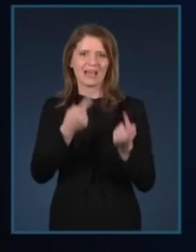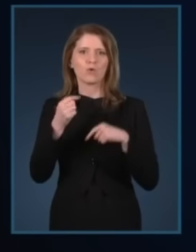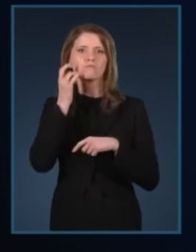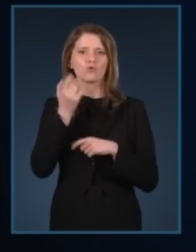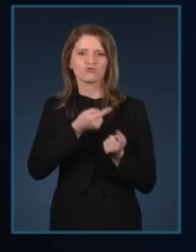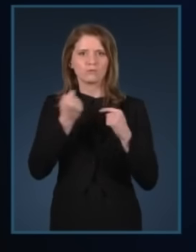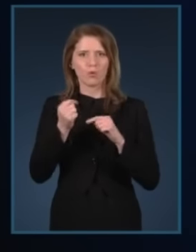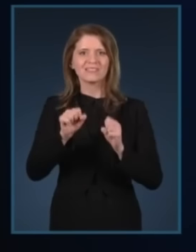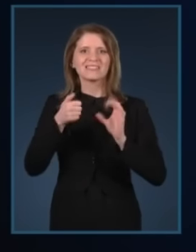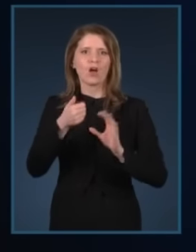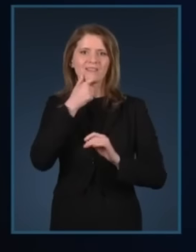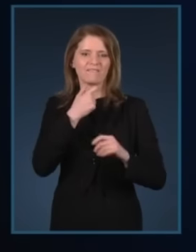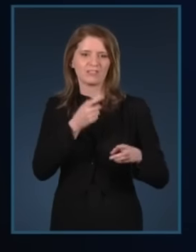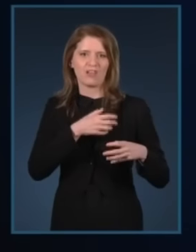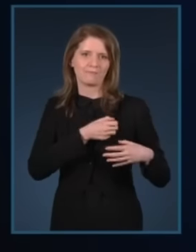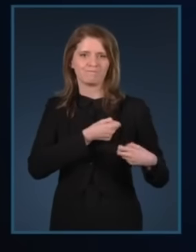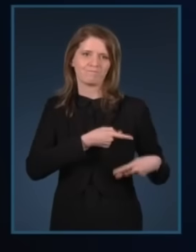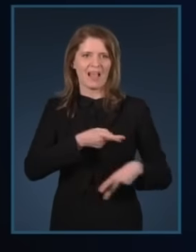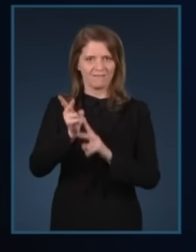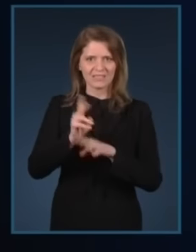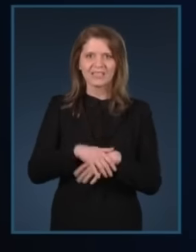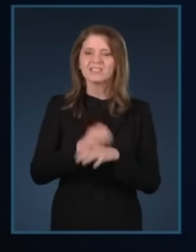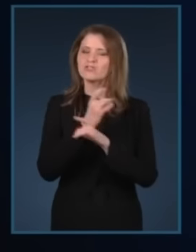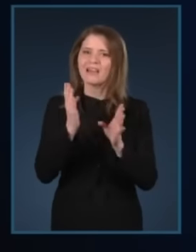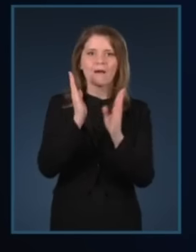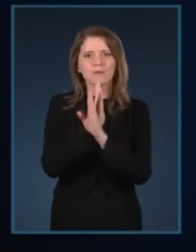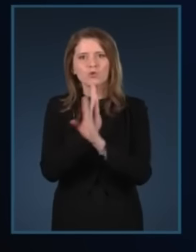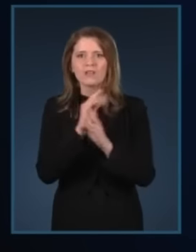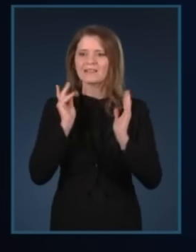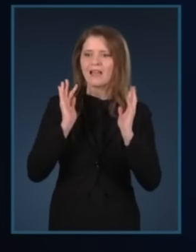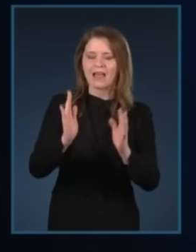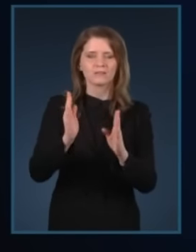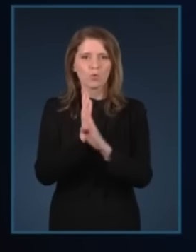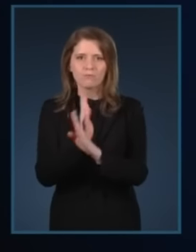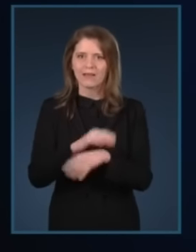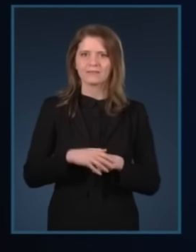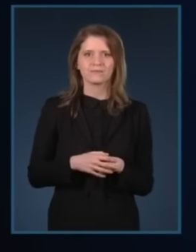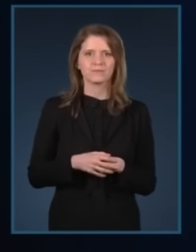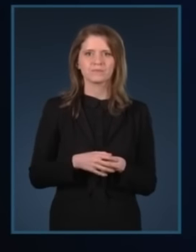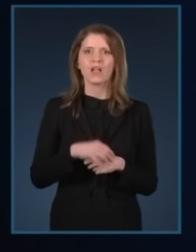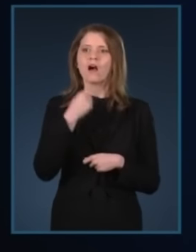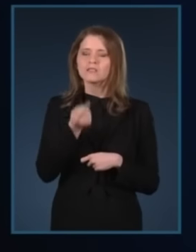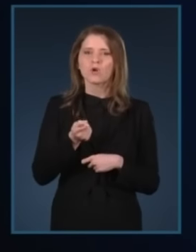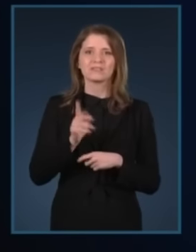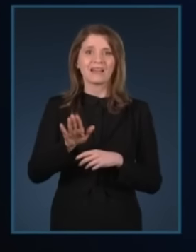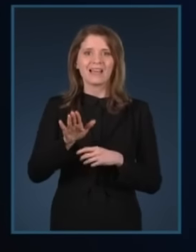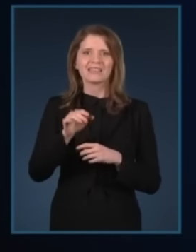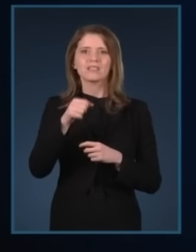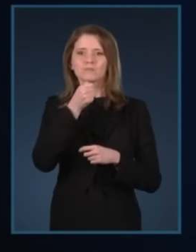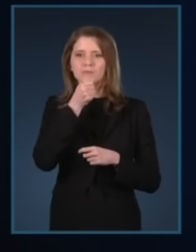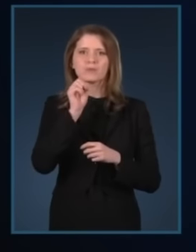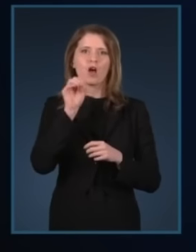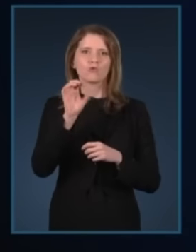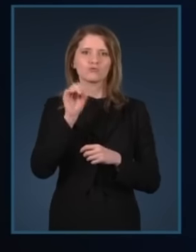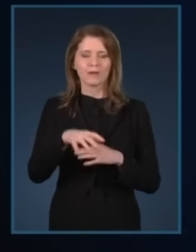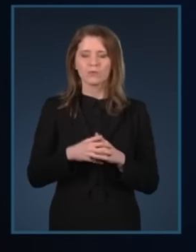évesen hurcolták el, és hiába bujkált el az erdőben, azt mondták nekik hangos bemondóval, hogy aki nem